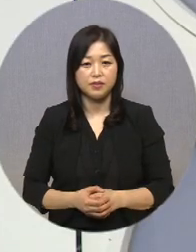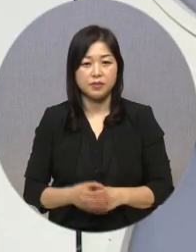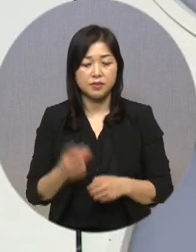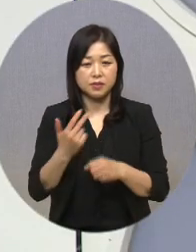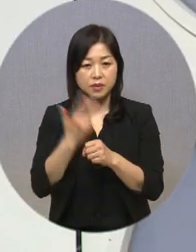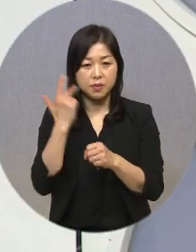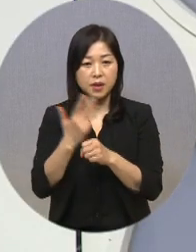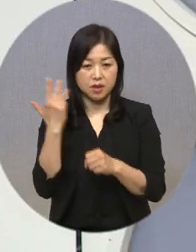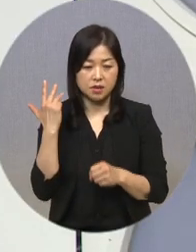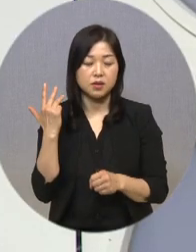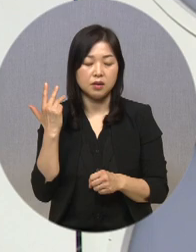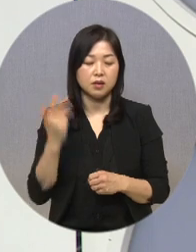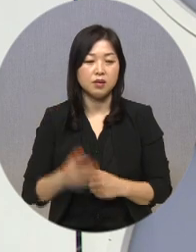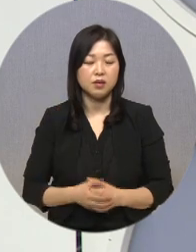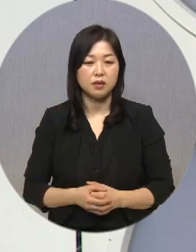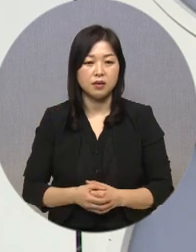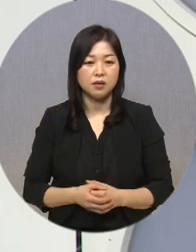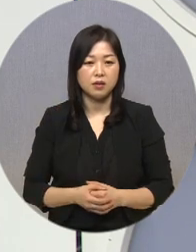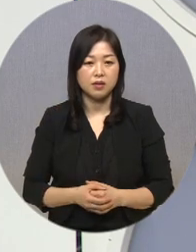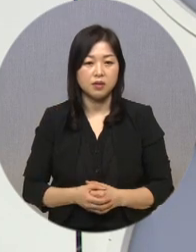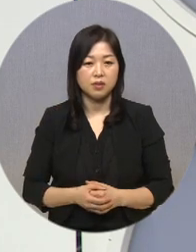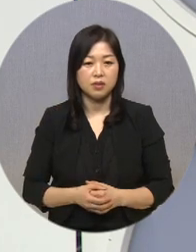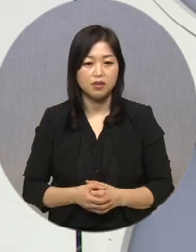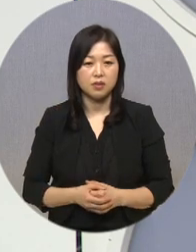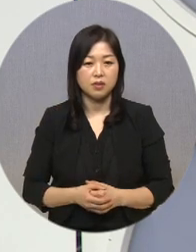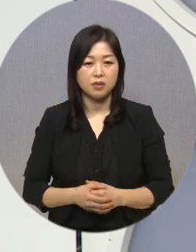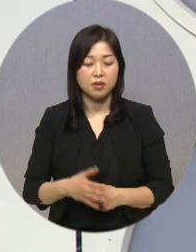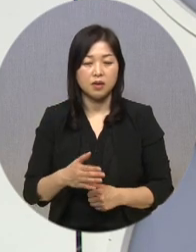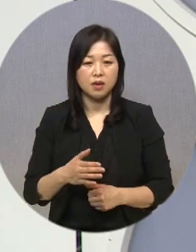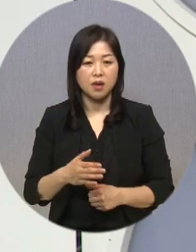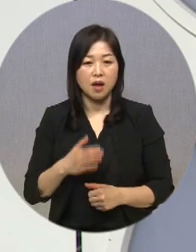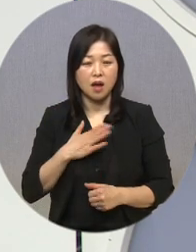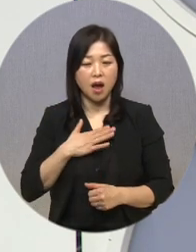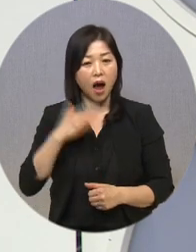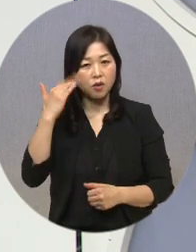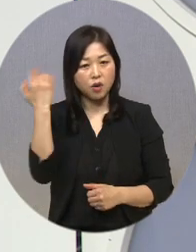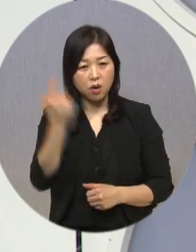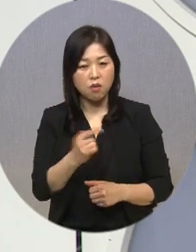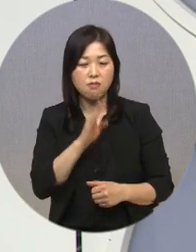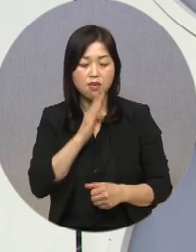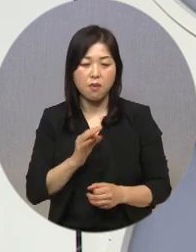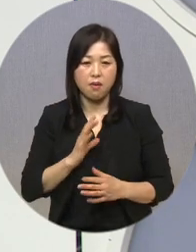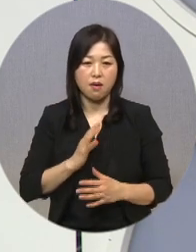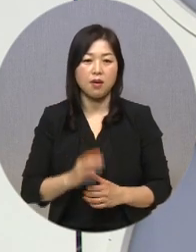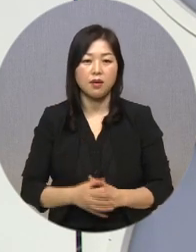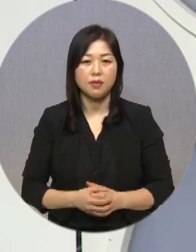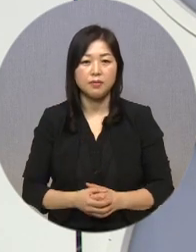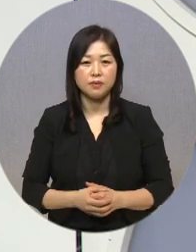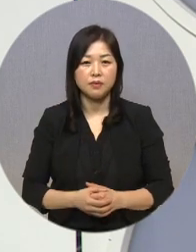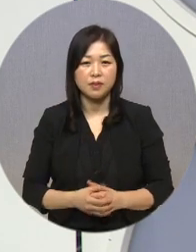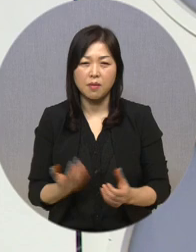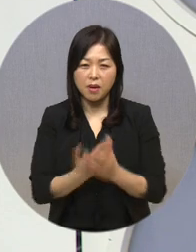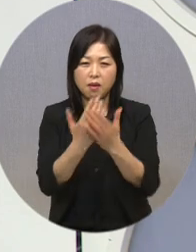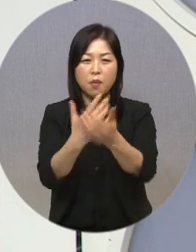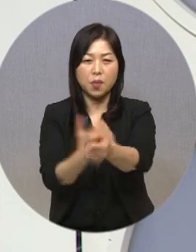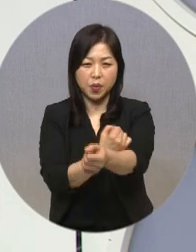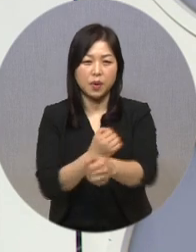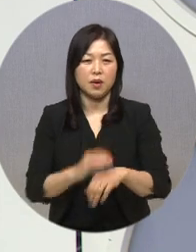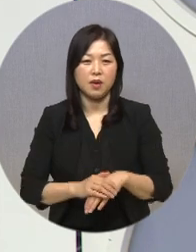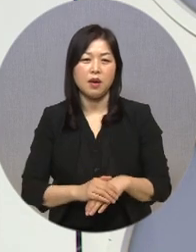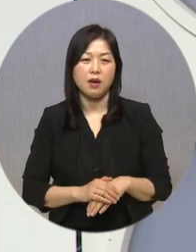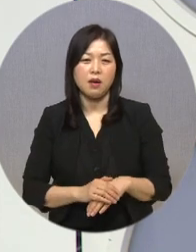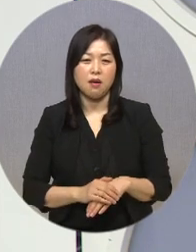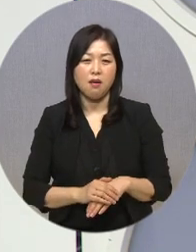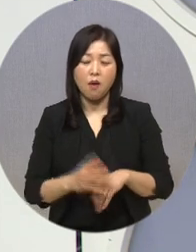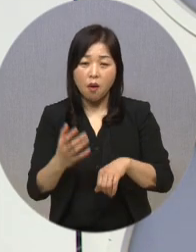7년 됐나 8년 됐는데 지금으로부터 7년 제가 한국에 보고 무지하게 놀랐습니다. 엄청 발전했죠 뭐. 엄청 정도가